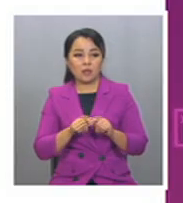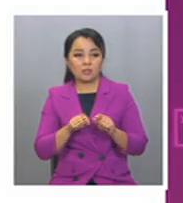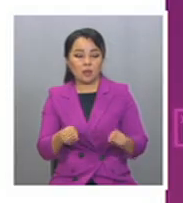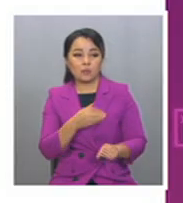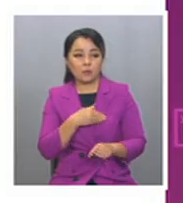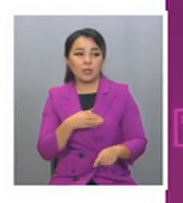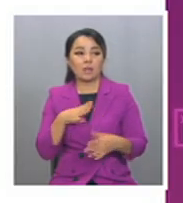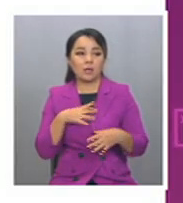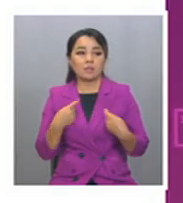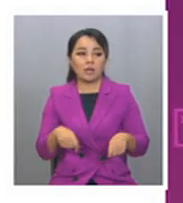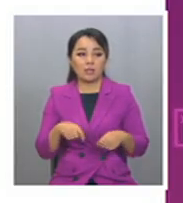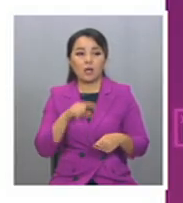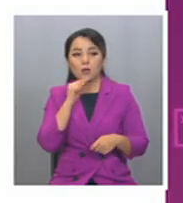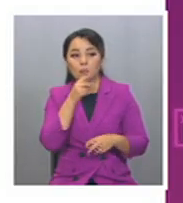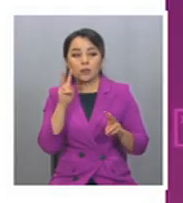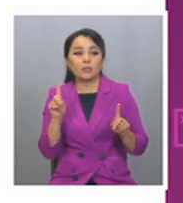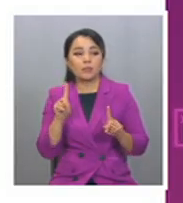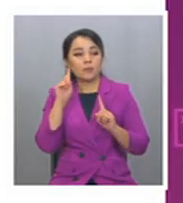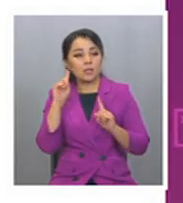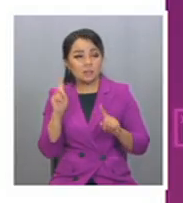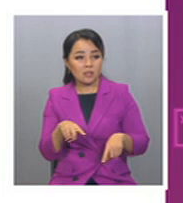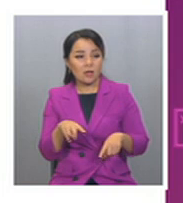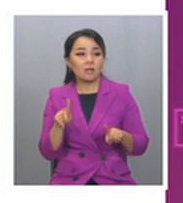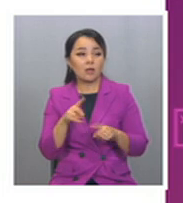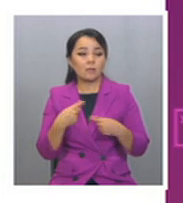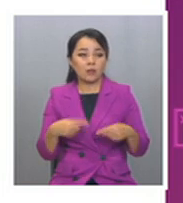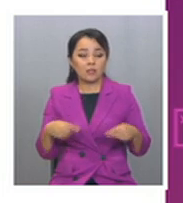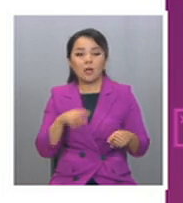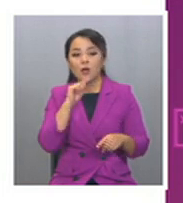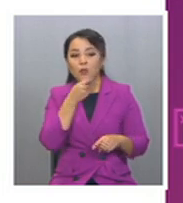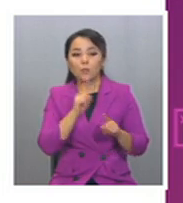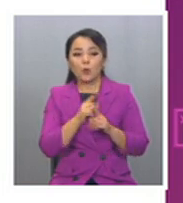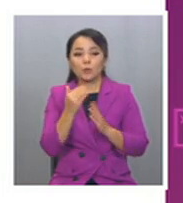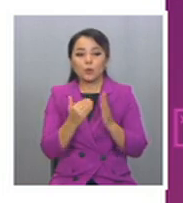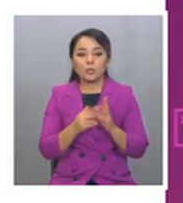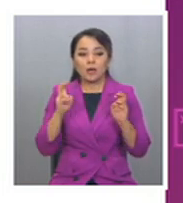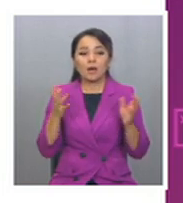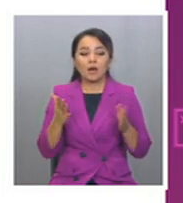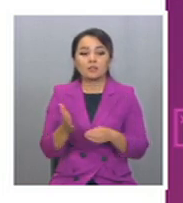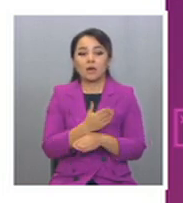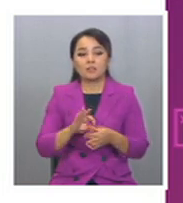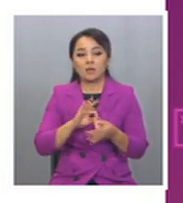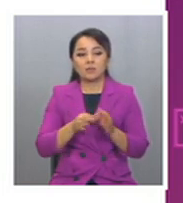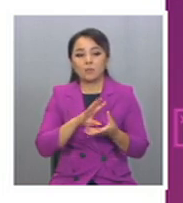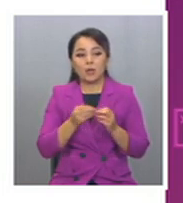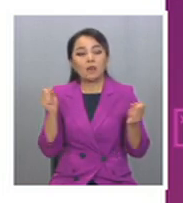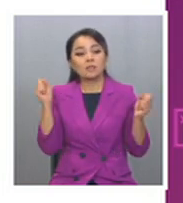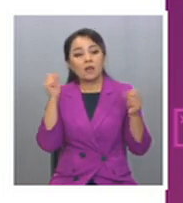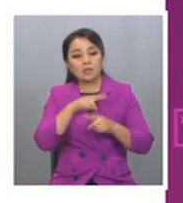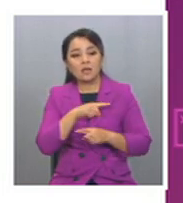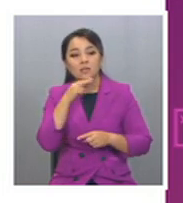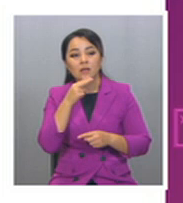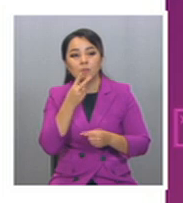нарықтық экономика туралы не білетінімізді және басқа экономикалық жүйелерден қандай айырмашылығы барын бір анықтап алсақ.